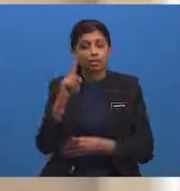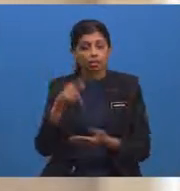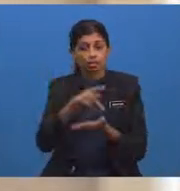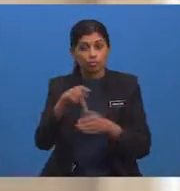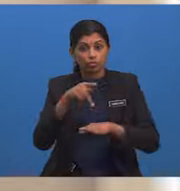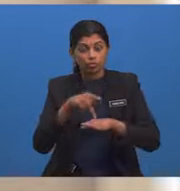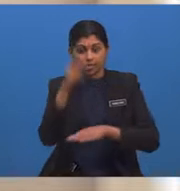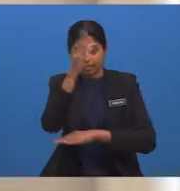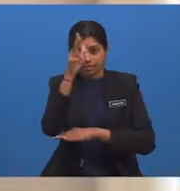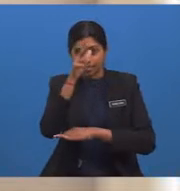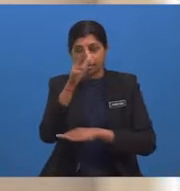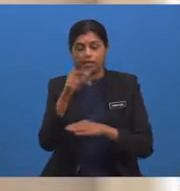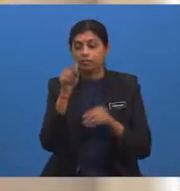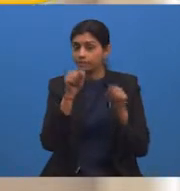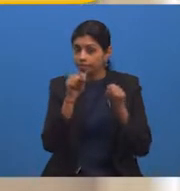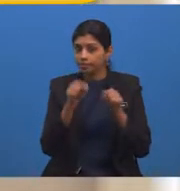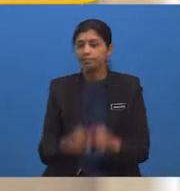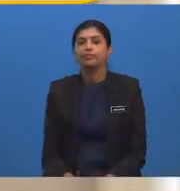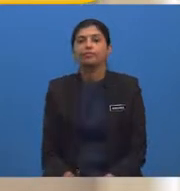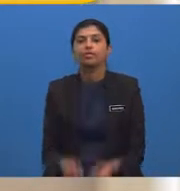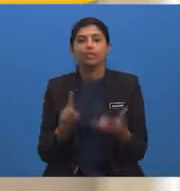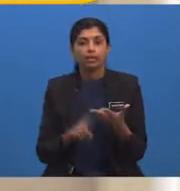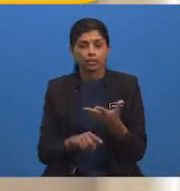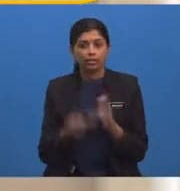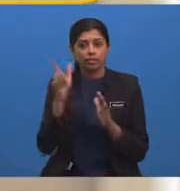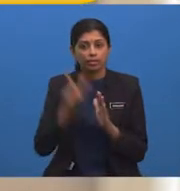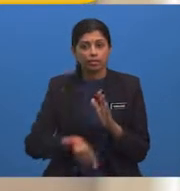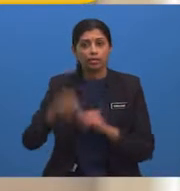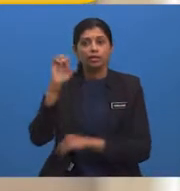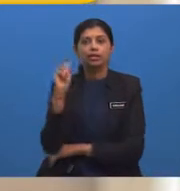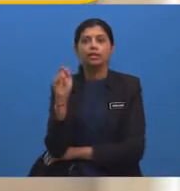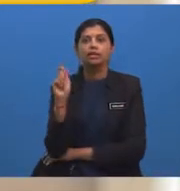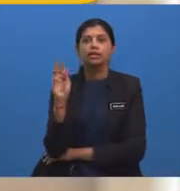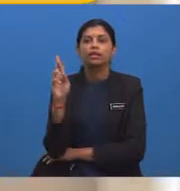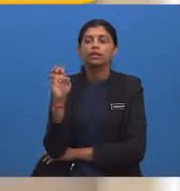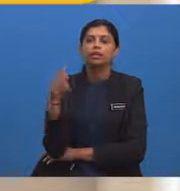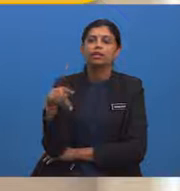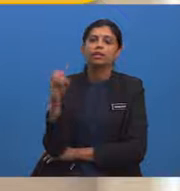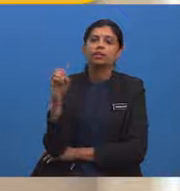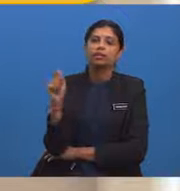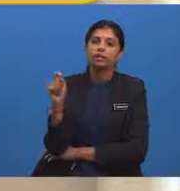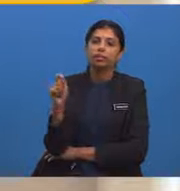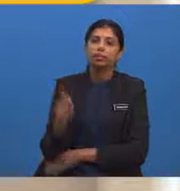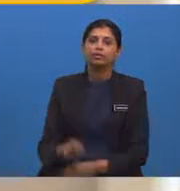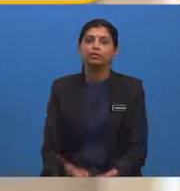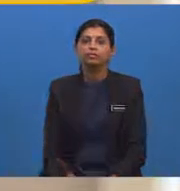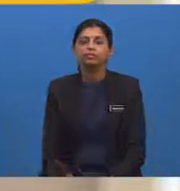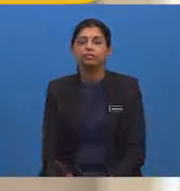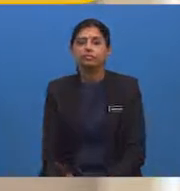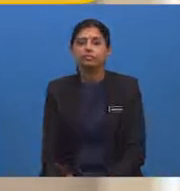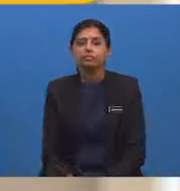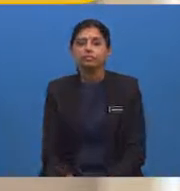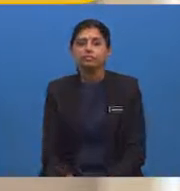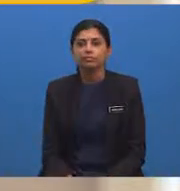atau kerajaan di situ. Ketiga, pelabuhan interport. Pelabuhan ini menjadi tumpuan pedagang